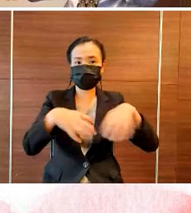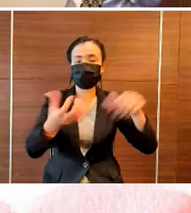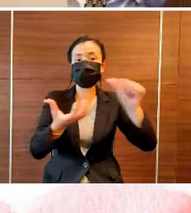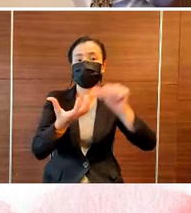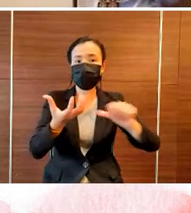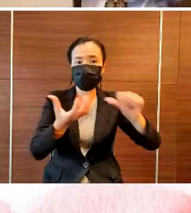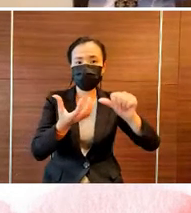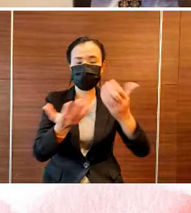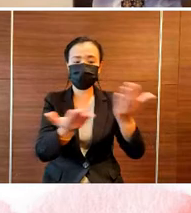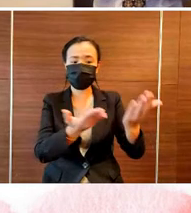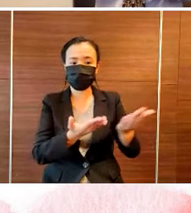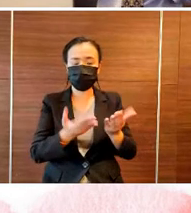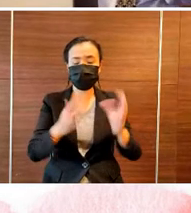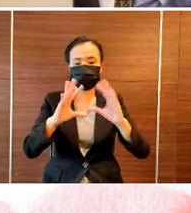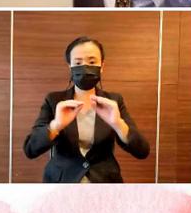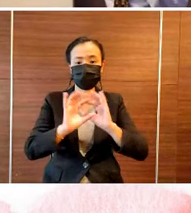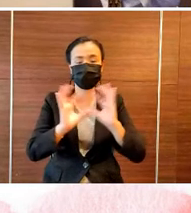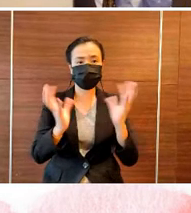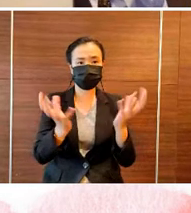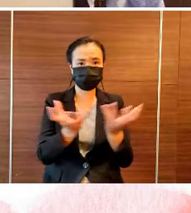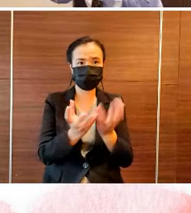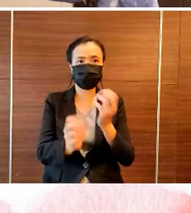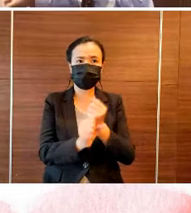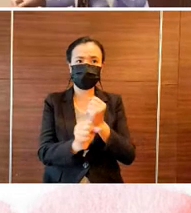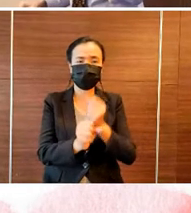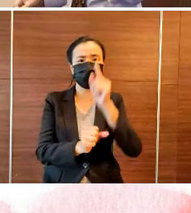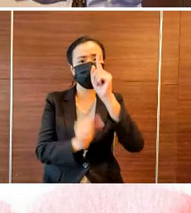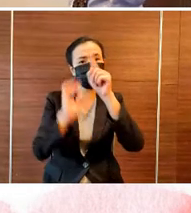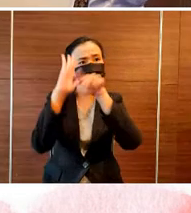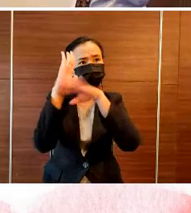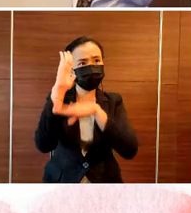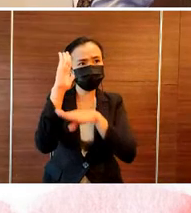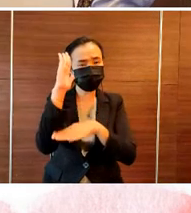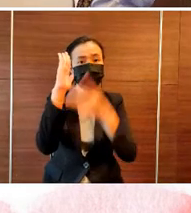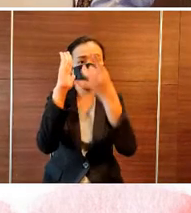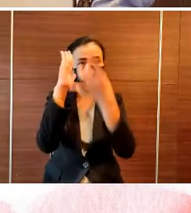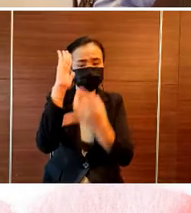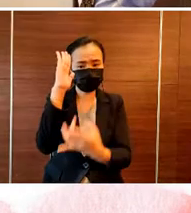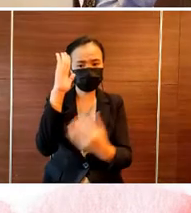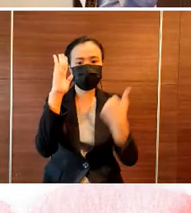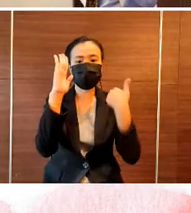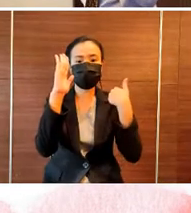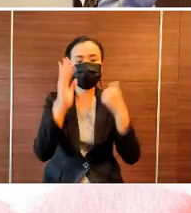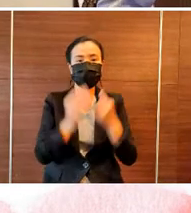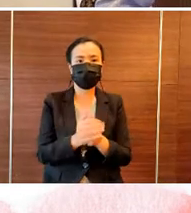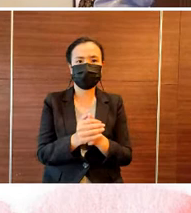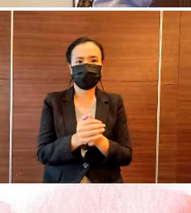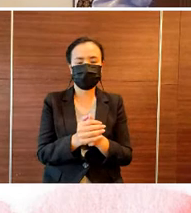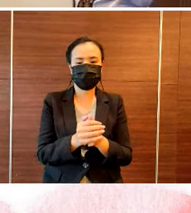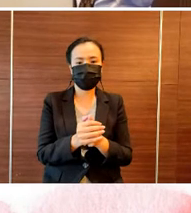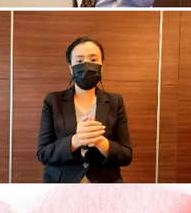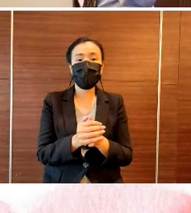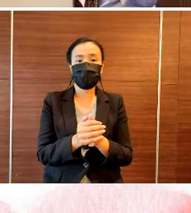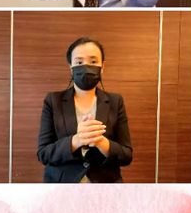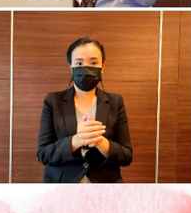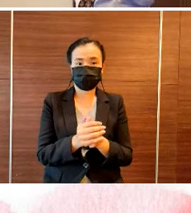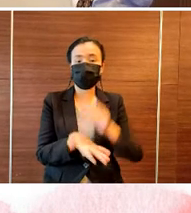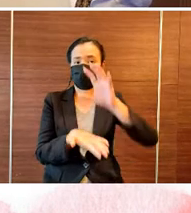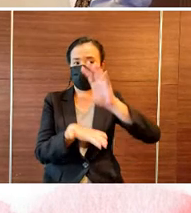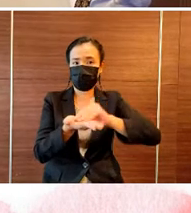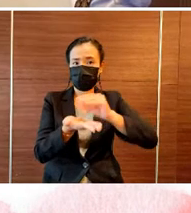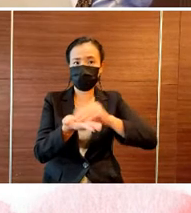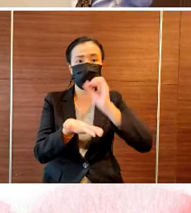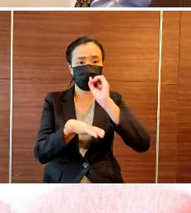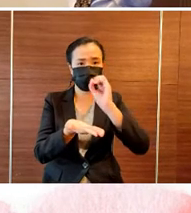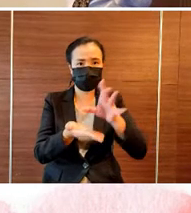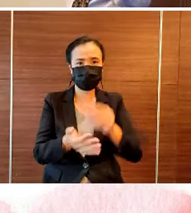นะครับก็เชิญเข้ามาร่วมประชุมกันนะครับตกลงก็จะทำ1 2 3 4 5เพราะเป็นดีมานด์นะครับซึ่งระบุ